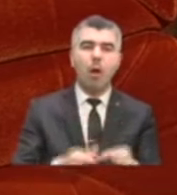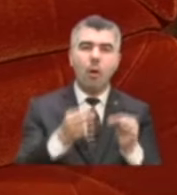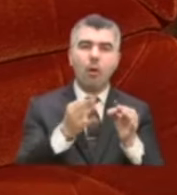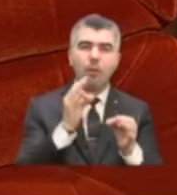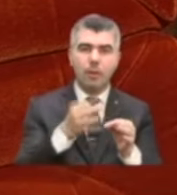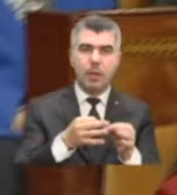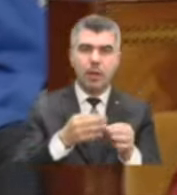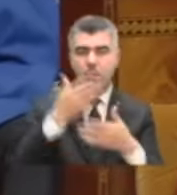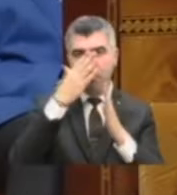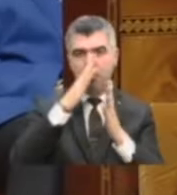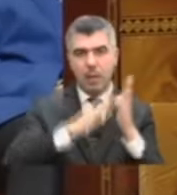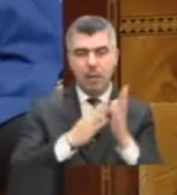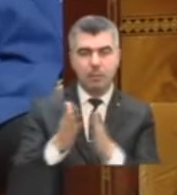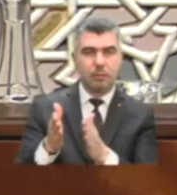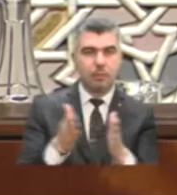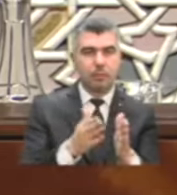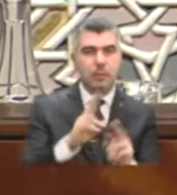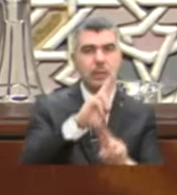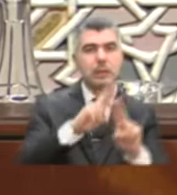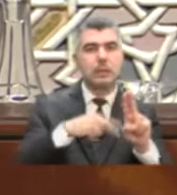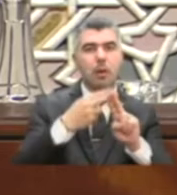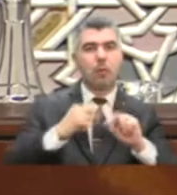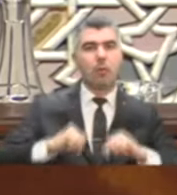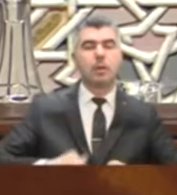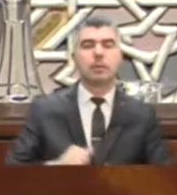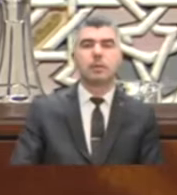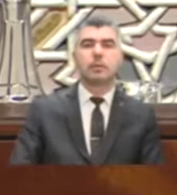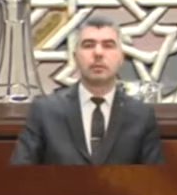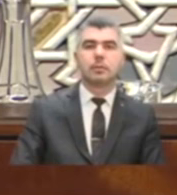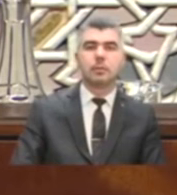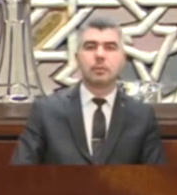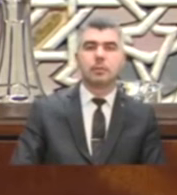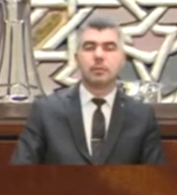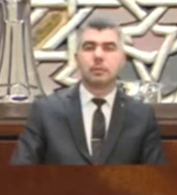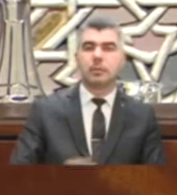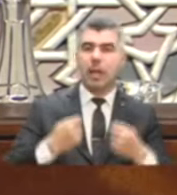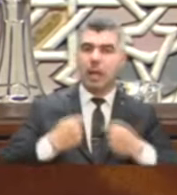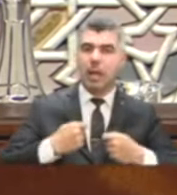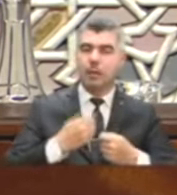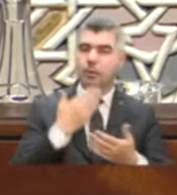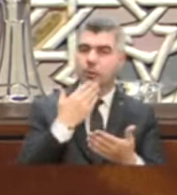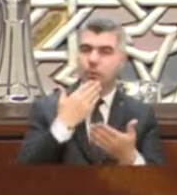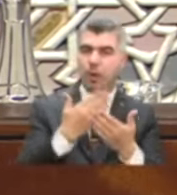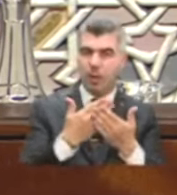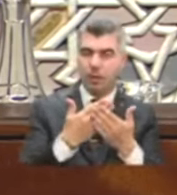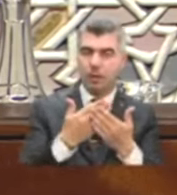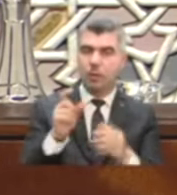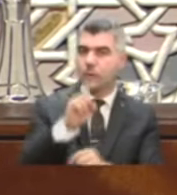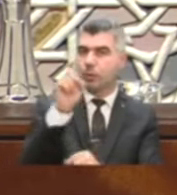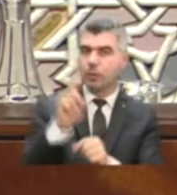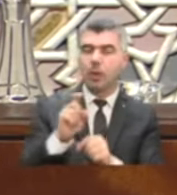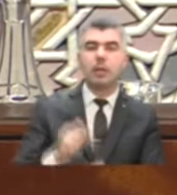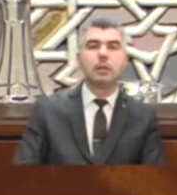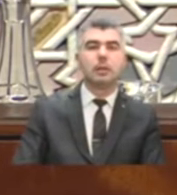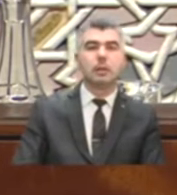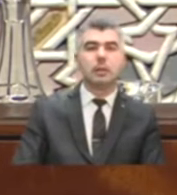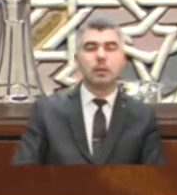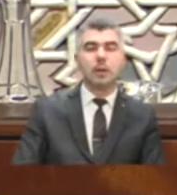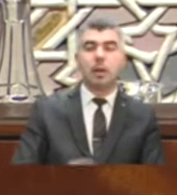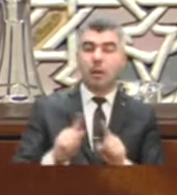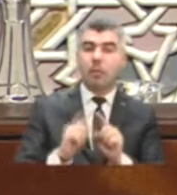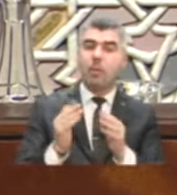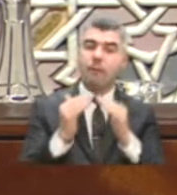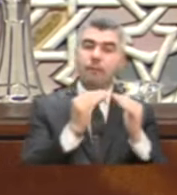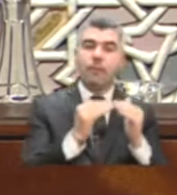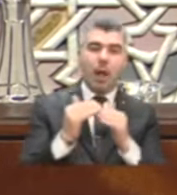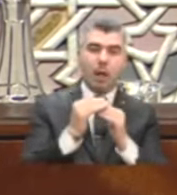الوطنية؟ جواب سيدة الوزيرة. السيد الرئيس المحترم والسيد النائب المحترم على هذا السؤال، هو طبعا متفقين معكم